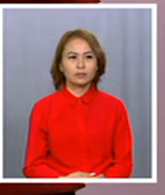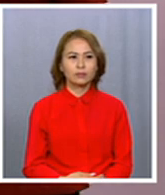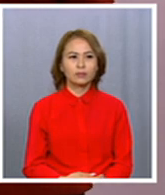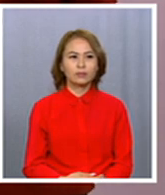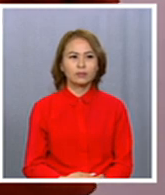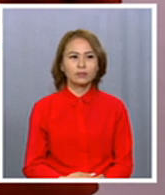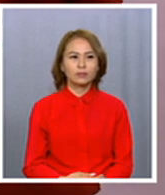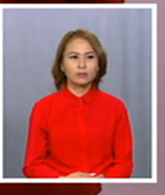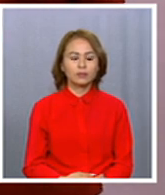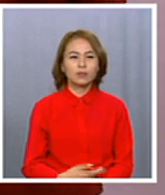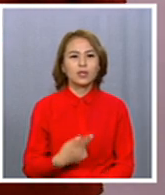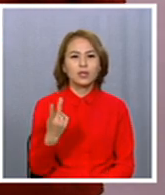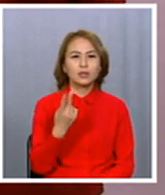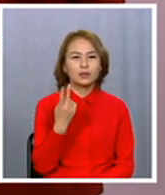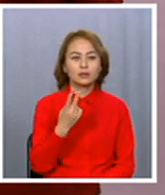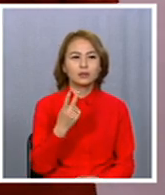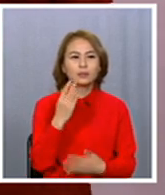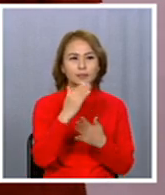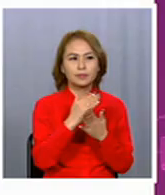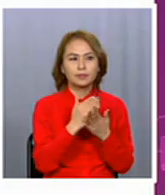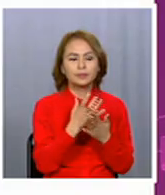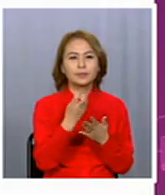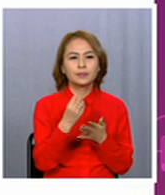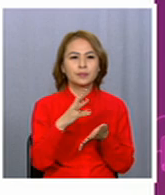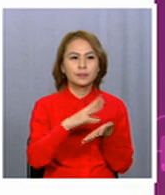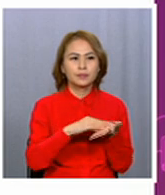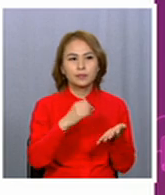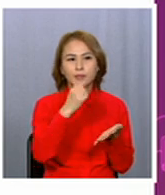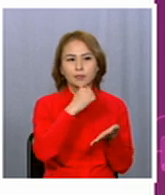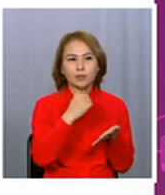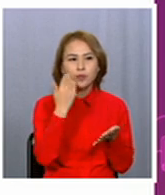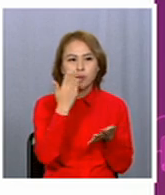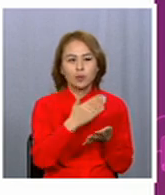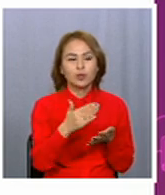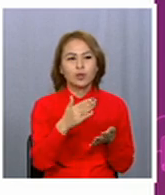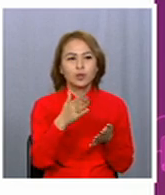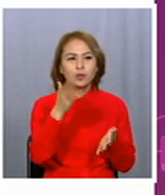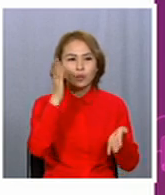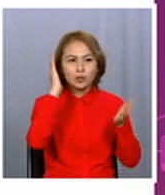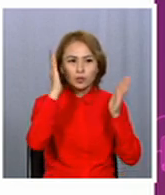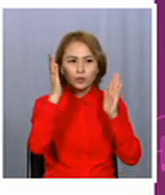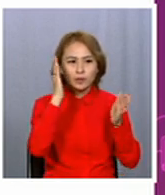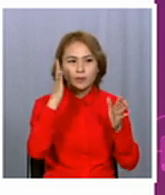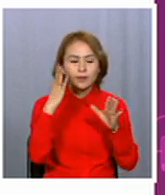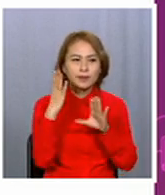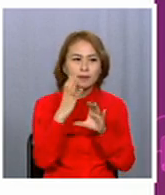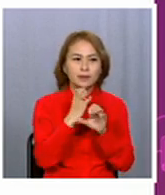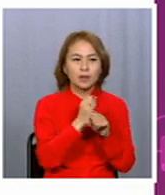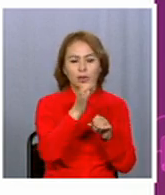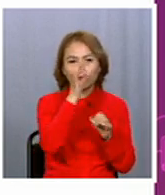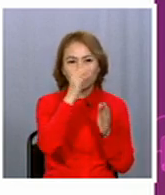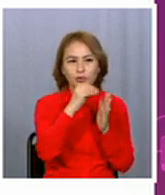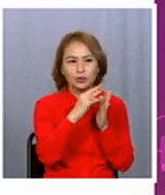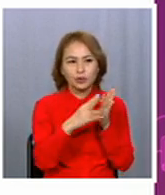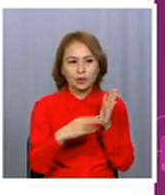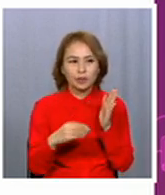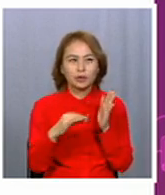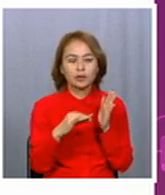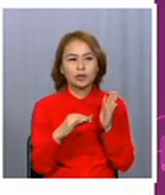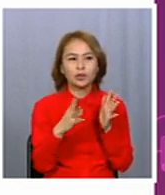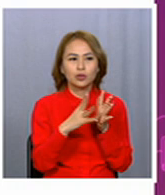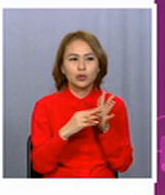Әрине, екінші бағанда. Тағы бір оқып шығайық. Оның ұзын құлағы, қысқа құйрығы және жүні